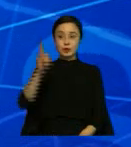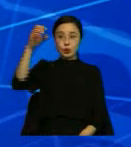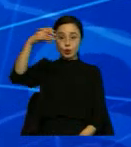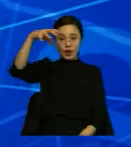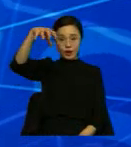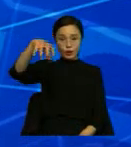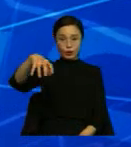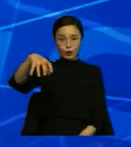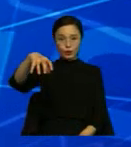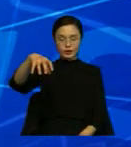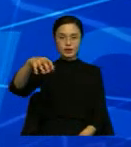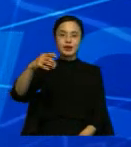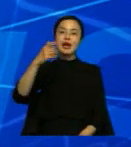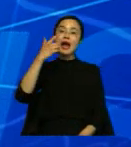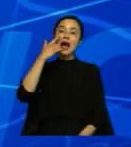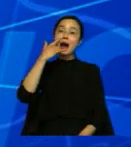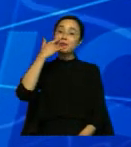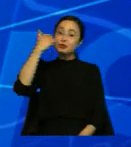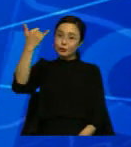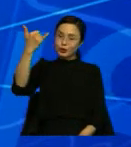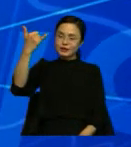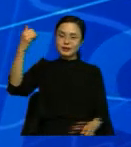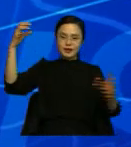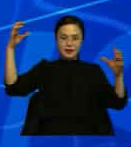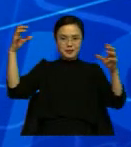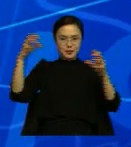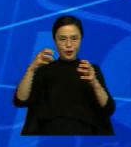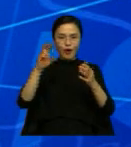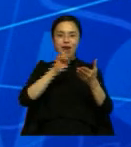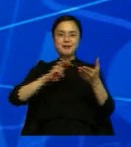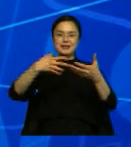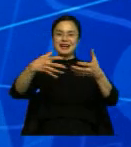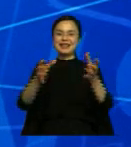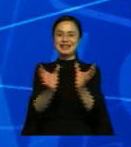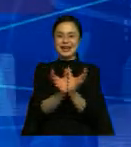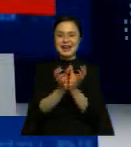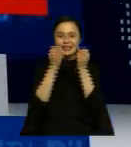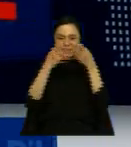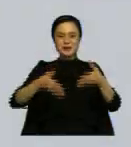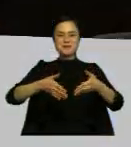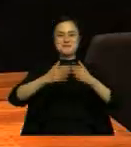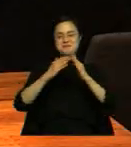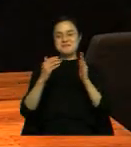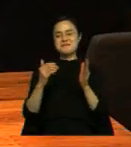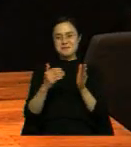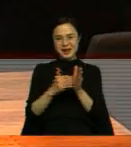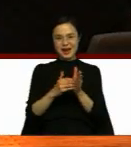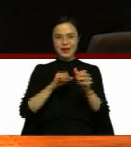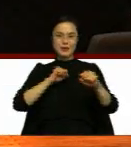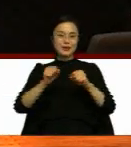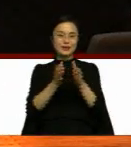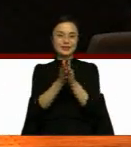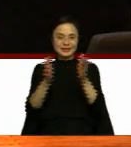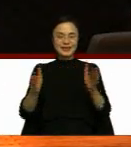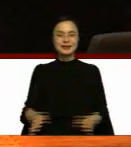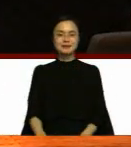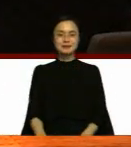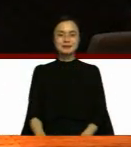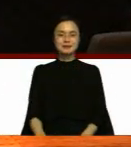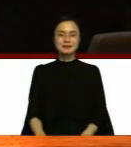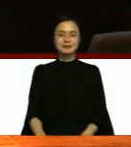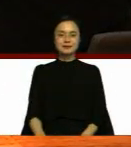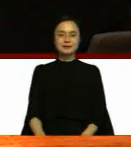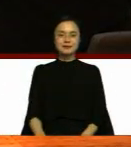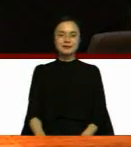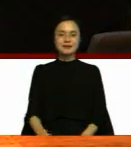고양시에서 처음 학부모 합창단이 창단식을 갖고 고양교육지원청과 협약을 맺었습니다. 사단법인